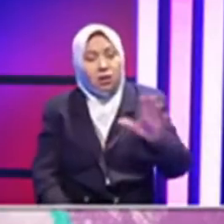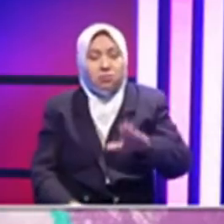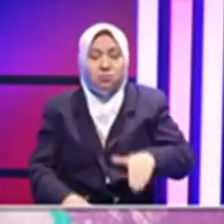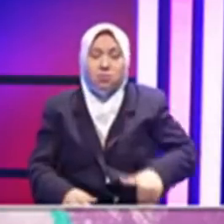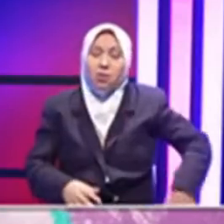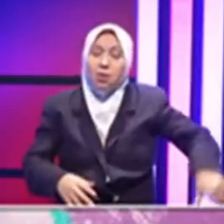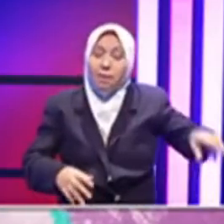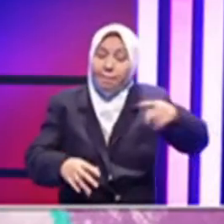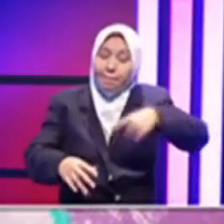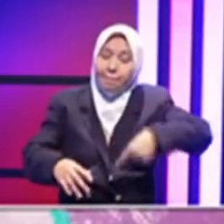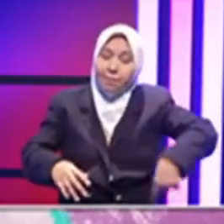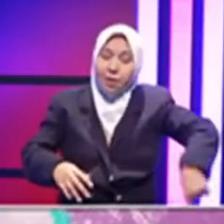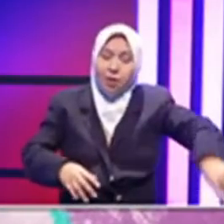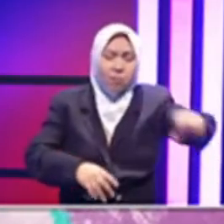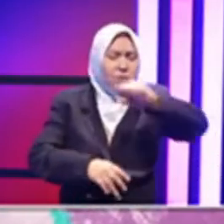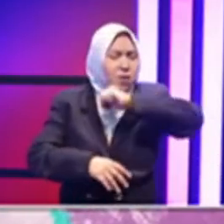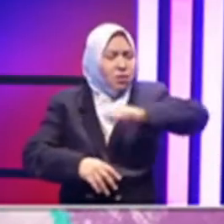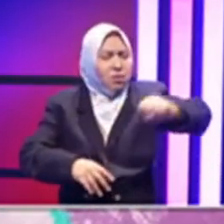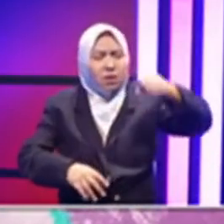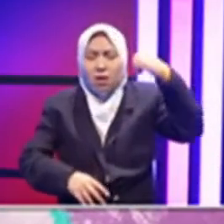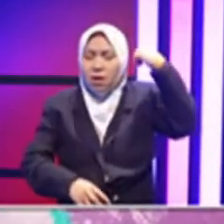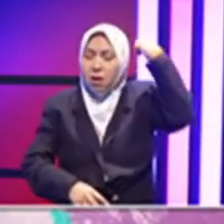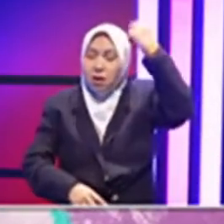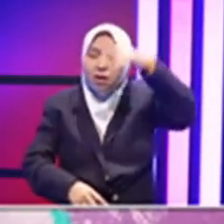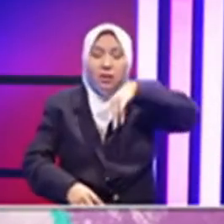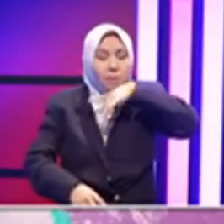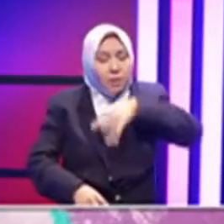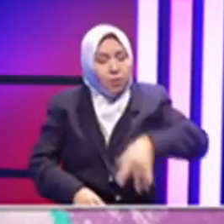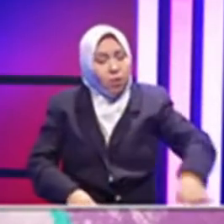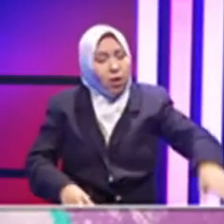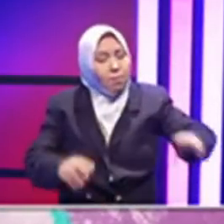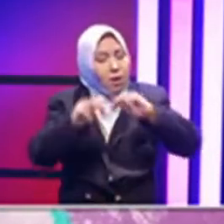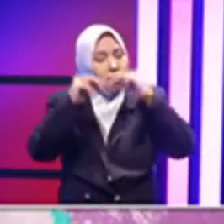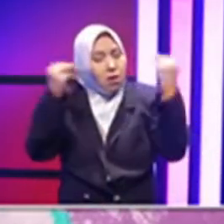Kadzabat qablahum qum